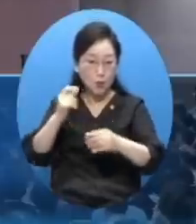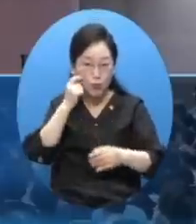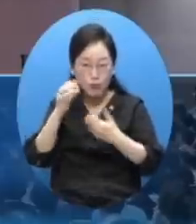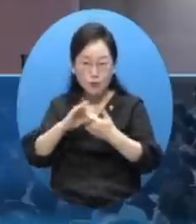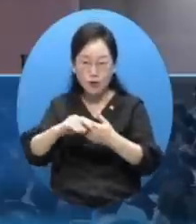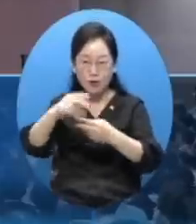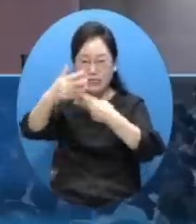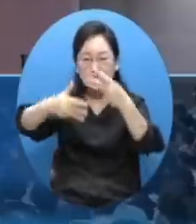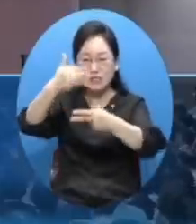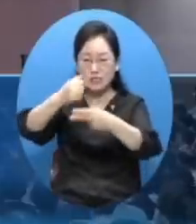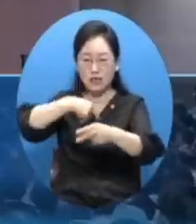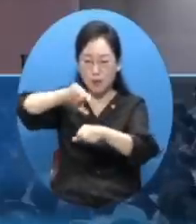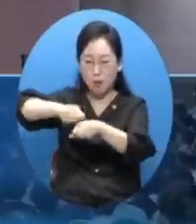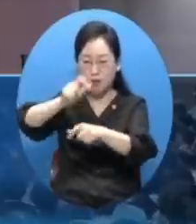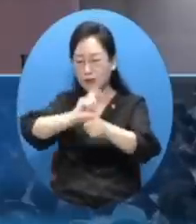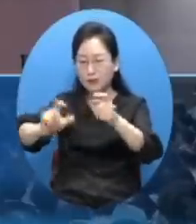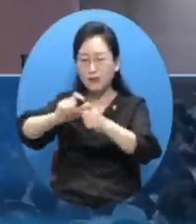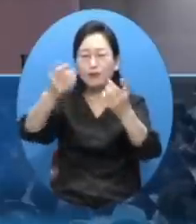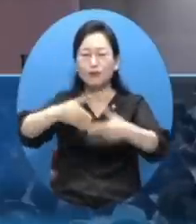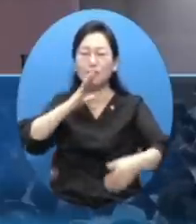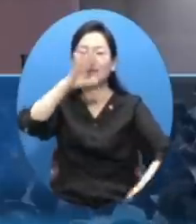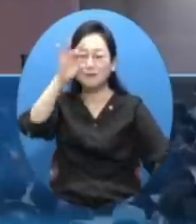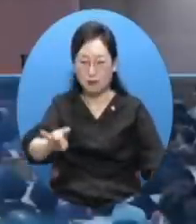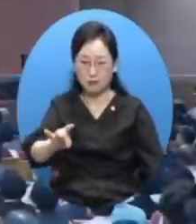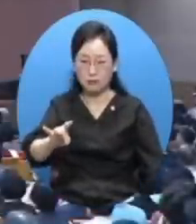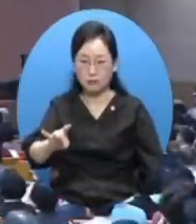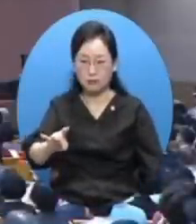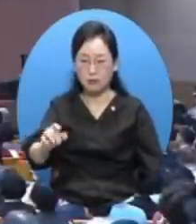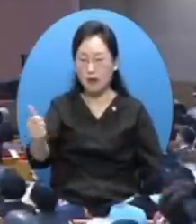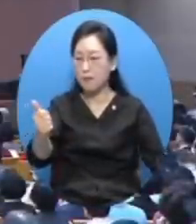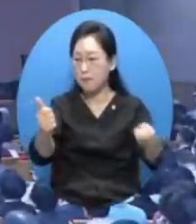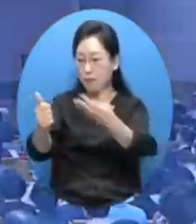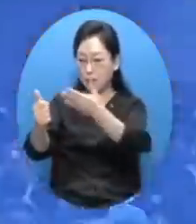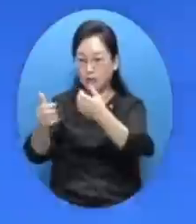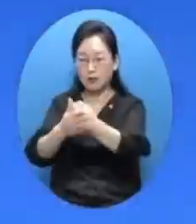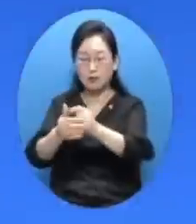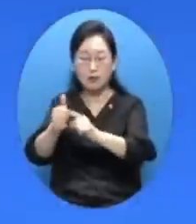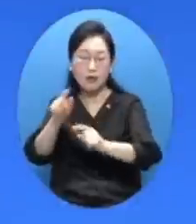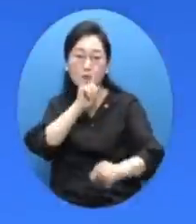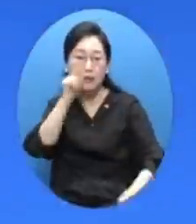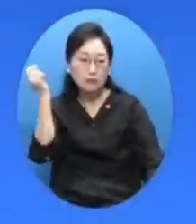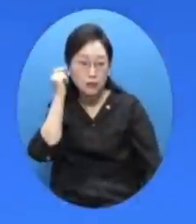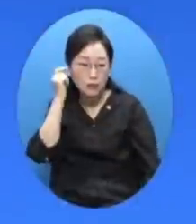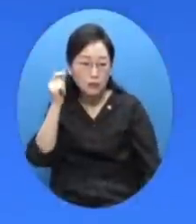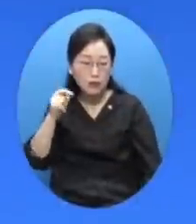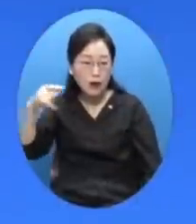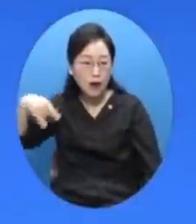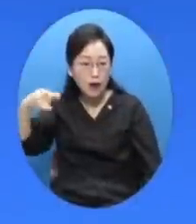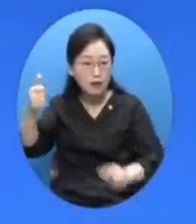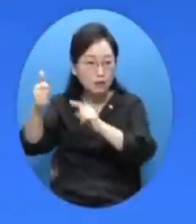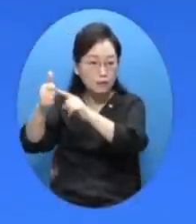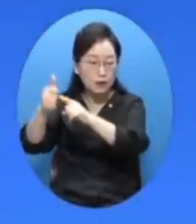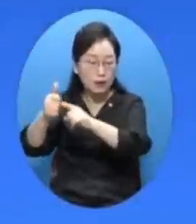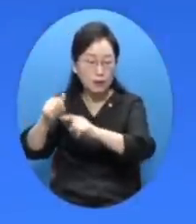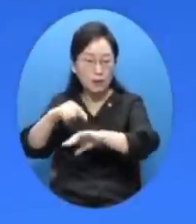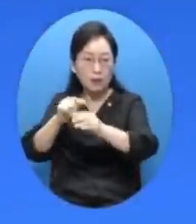내림이 마땅하니라 한지라. 이 말을 듣고 그 위대한 엘리야 선자가 마음이